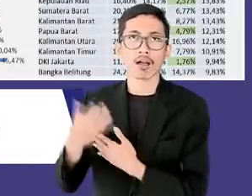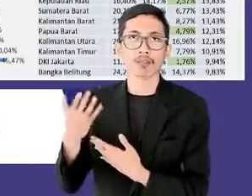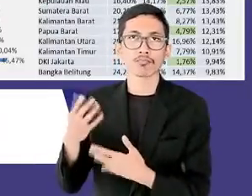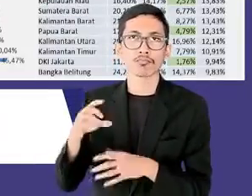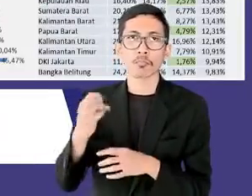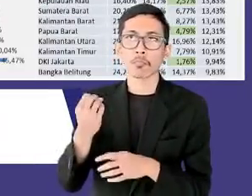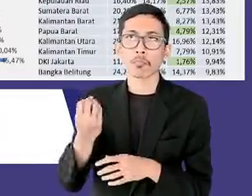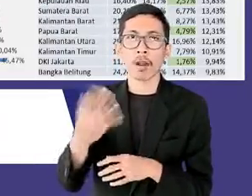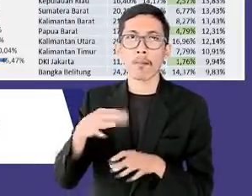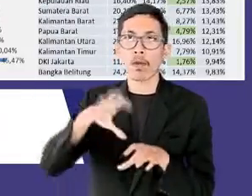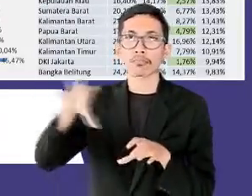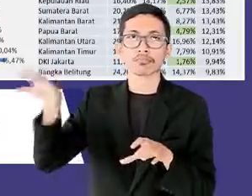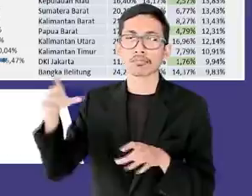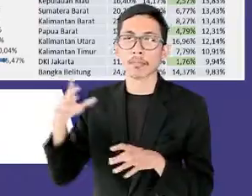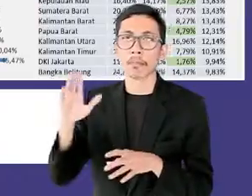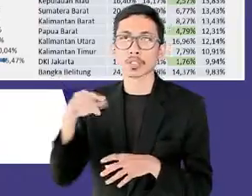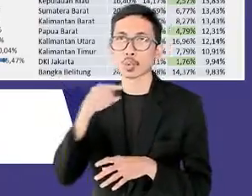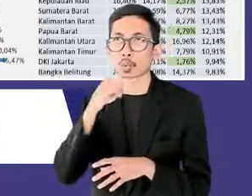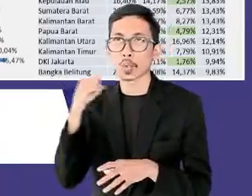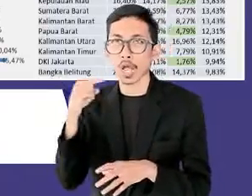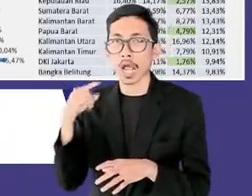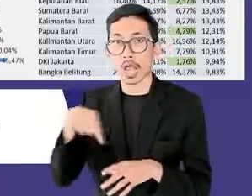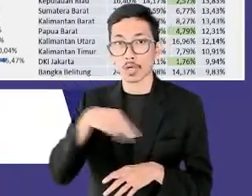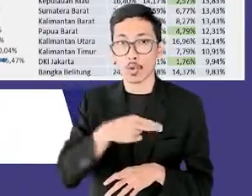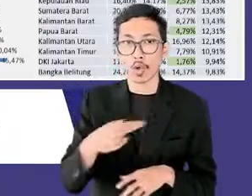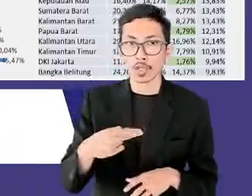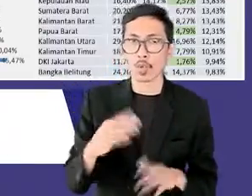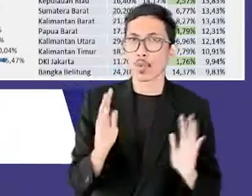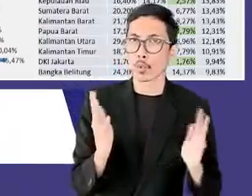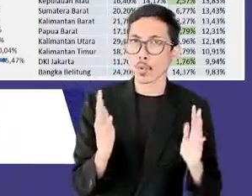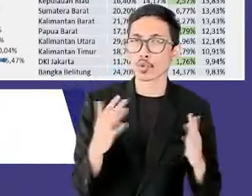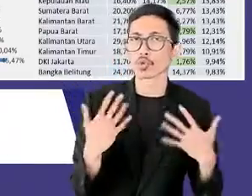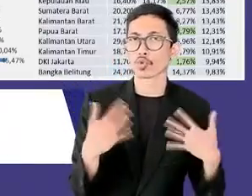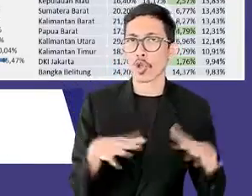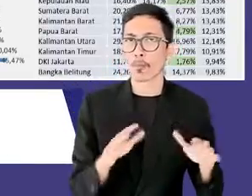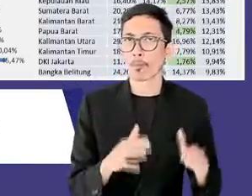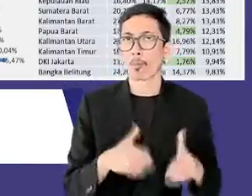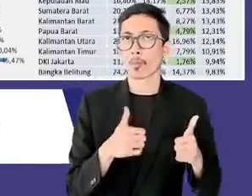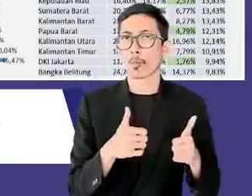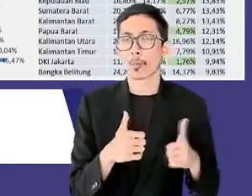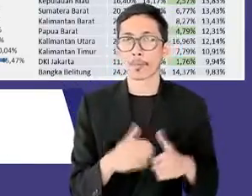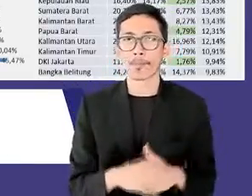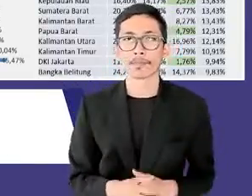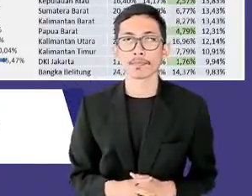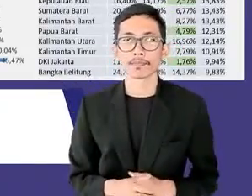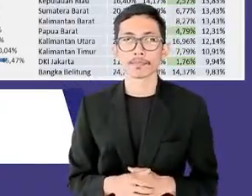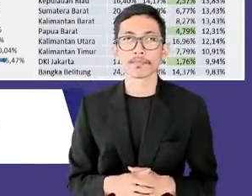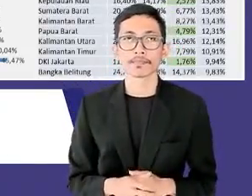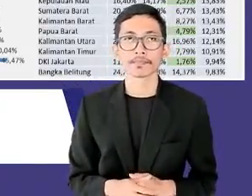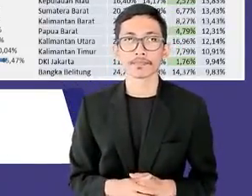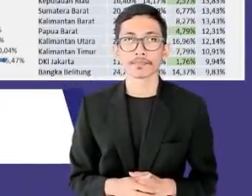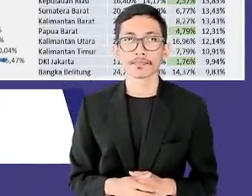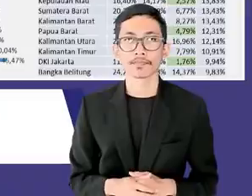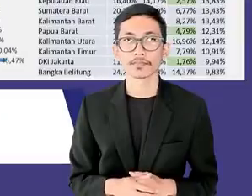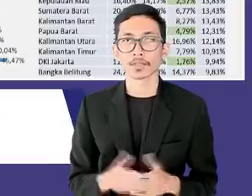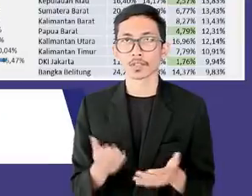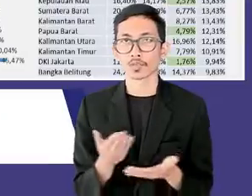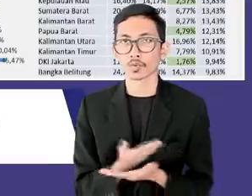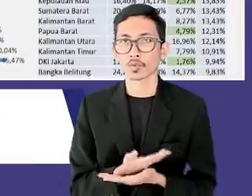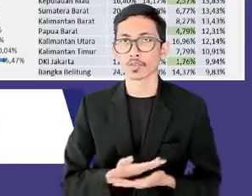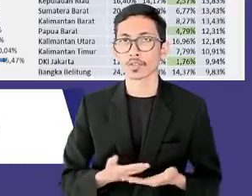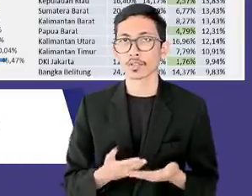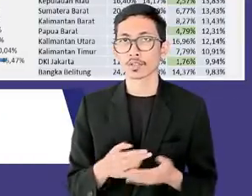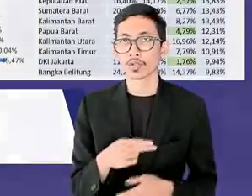baik ini Tentunya patut untuk diapresiasi dan terus dipertahankan saat ini posisi Indonesia terus